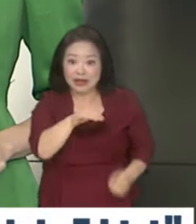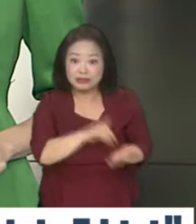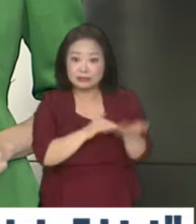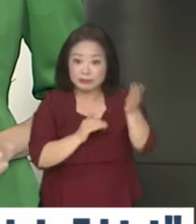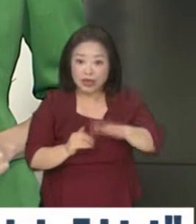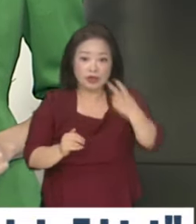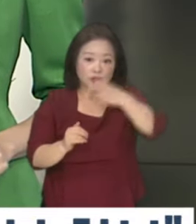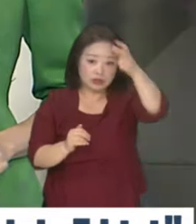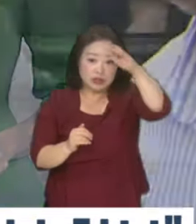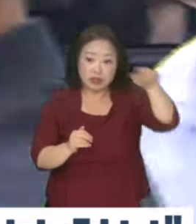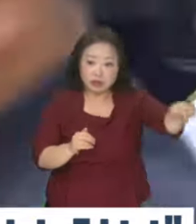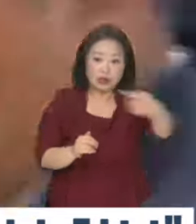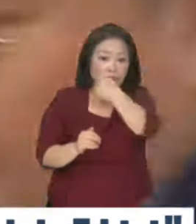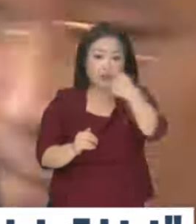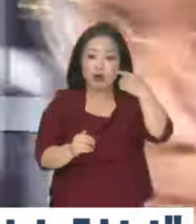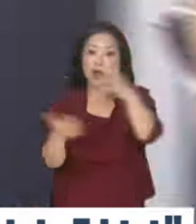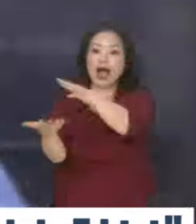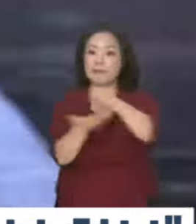기자입니다.